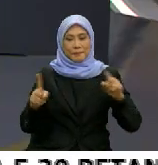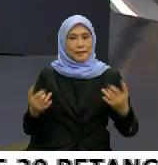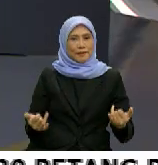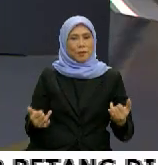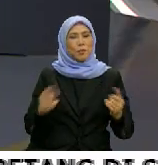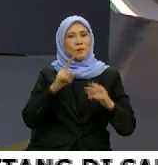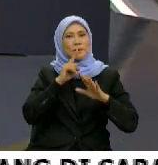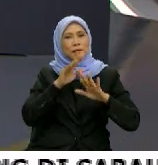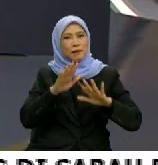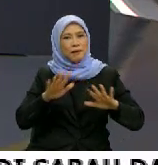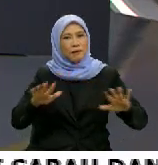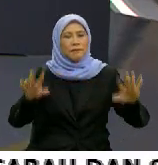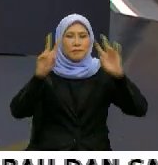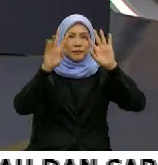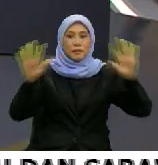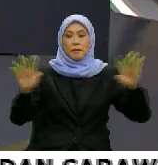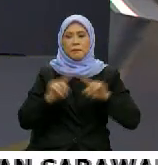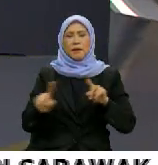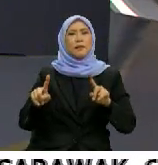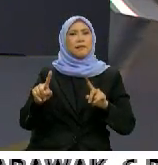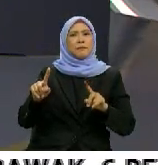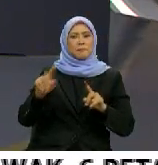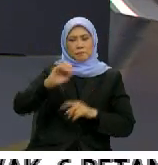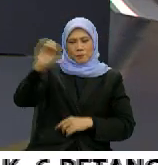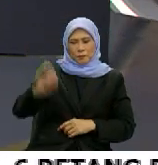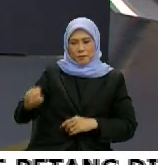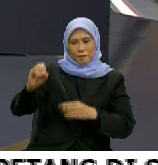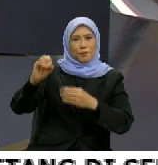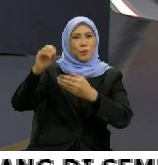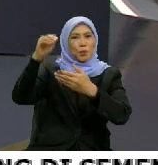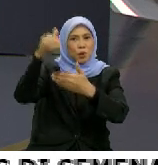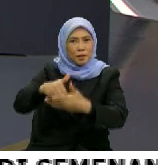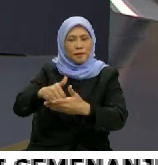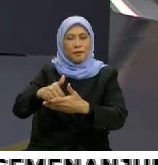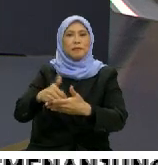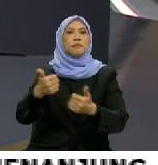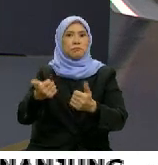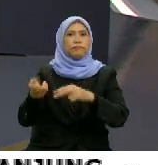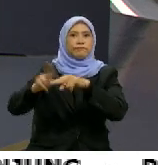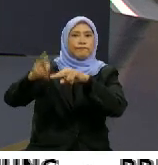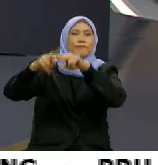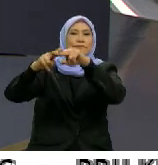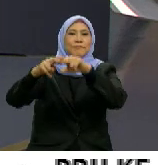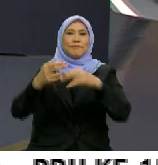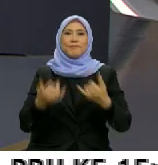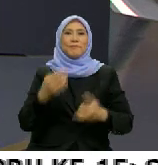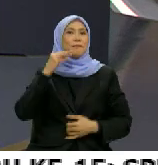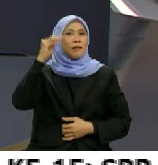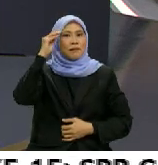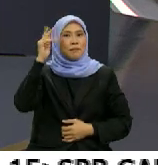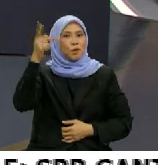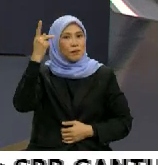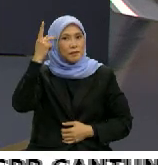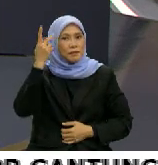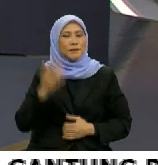Tetapi dalam keadaan tenang itu, peratusan pengundi membanggakan. Ini petunjuk kematangan politik? Ada dua.